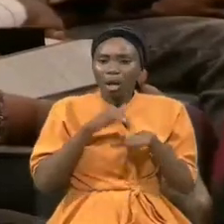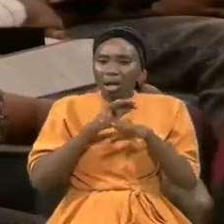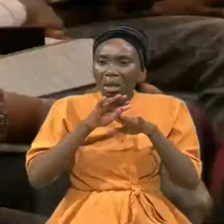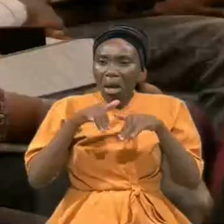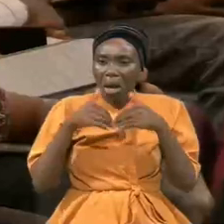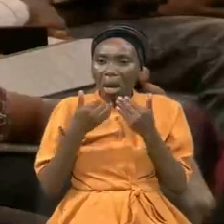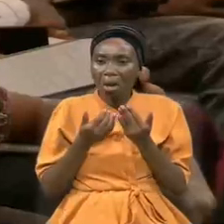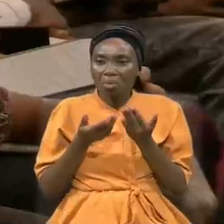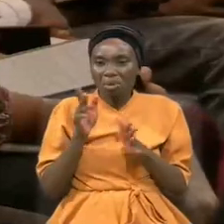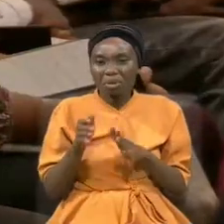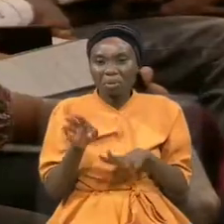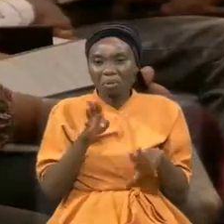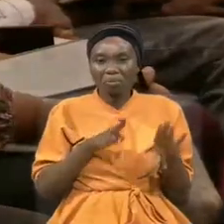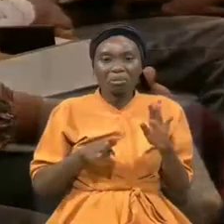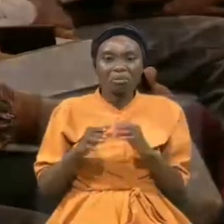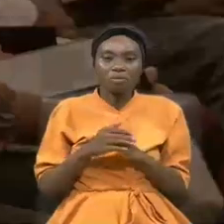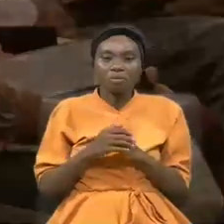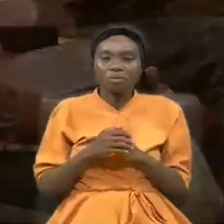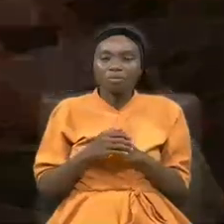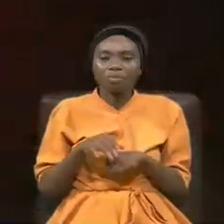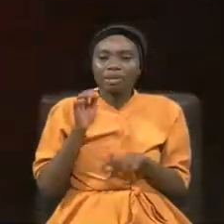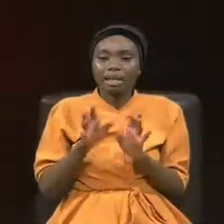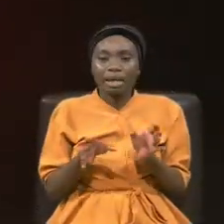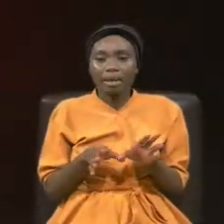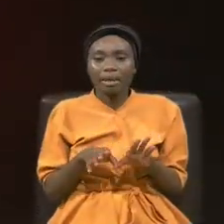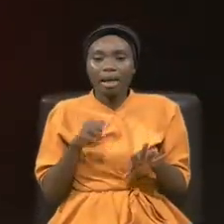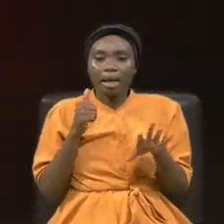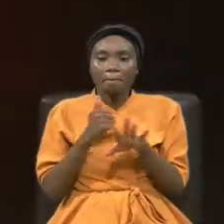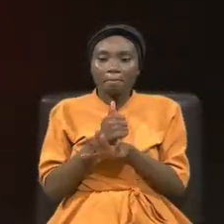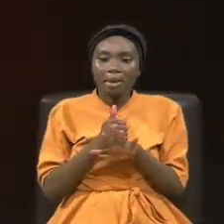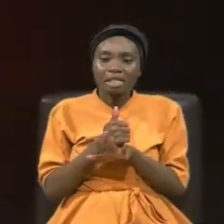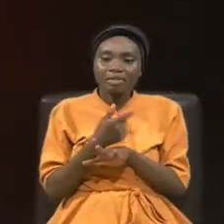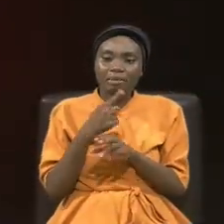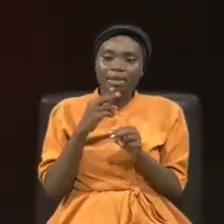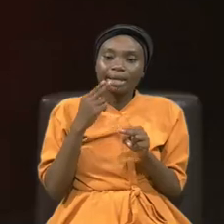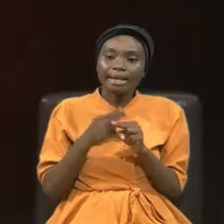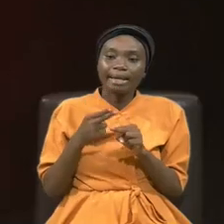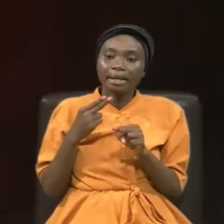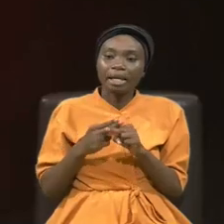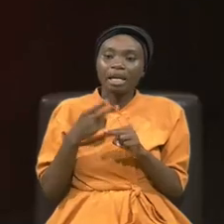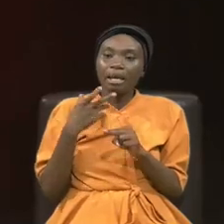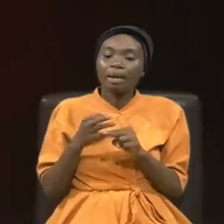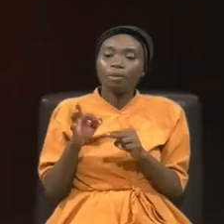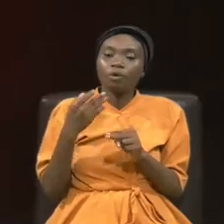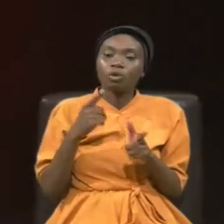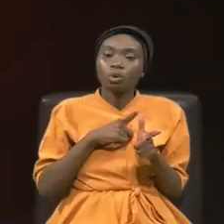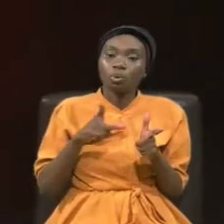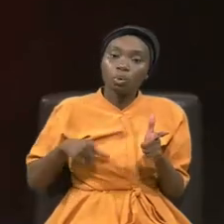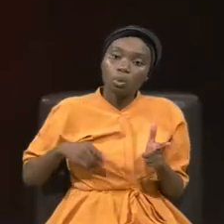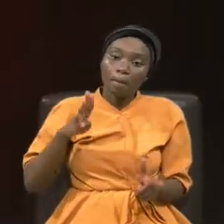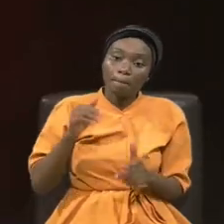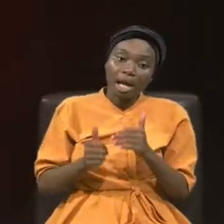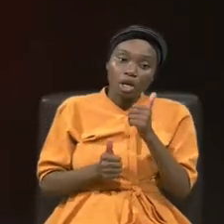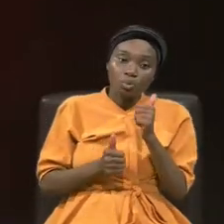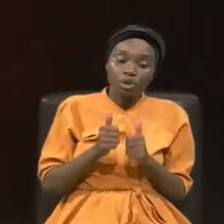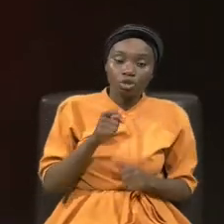regardez comment il se comporte. Il blasphème le nom du Seigneur par